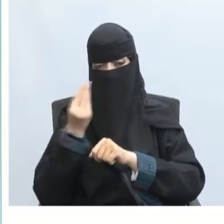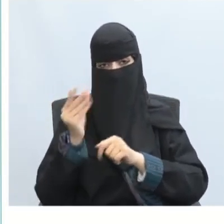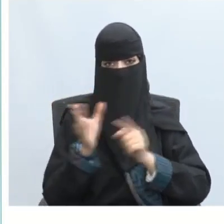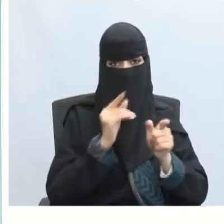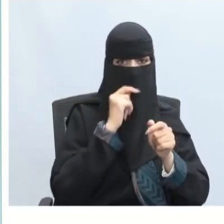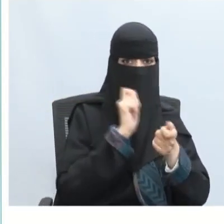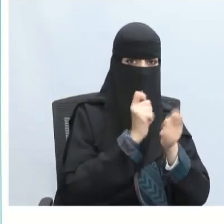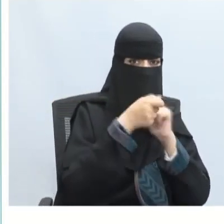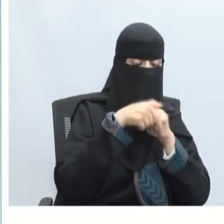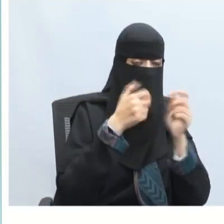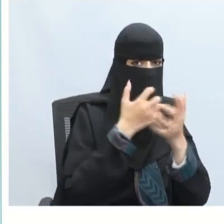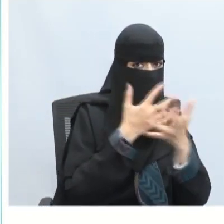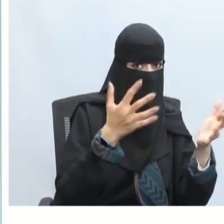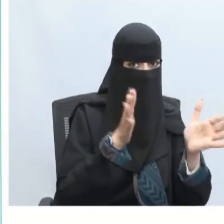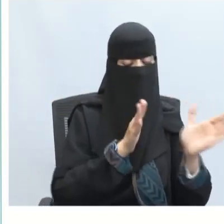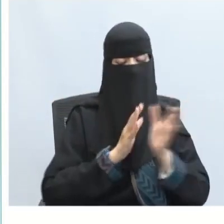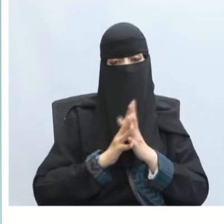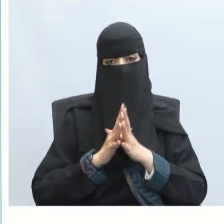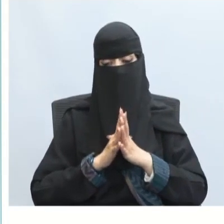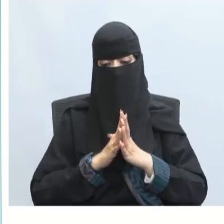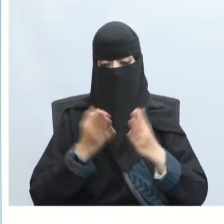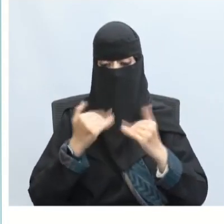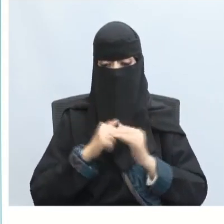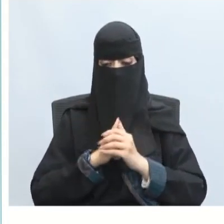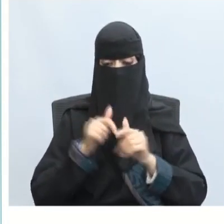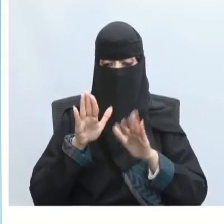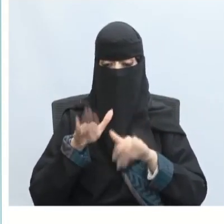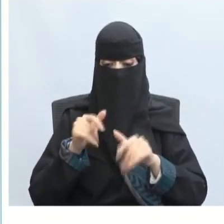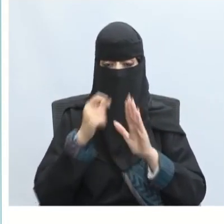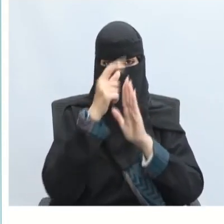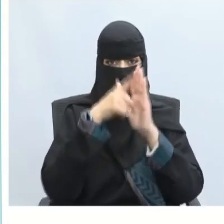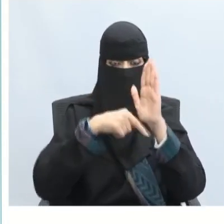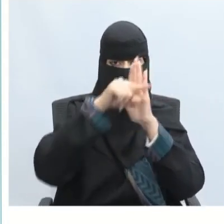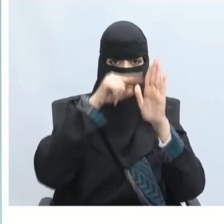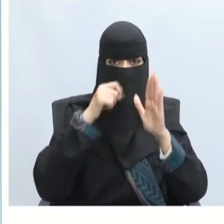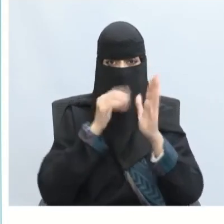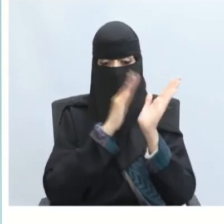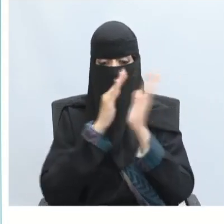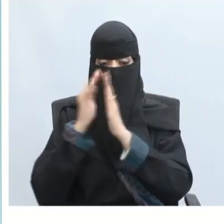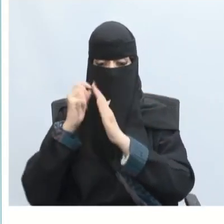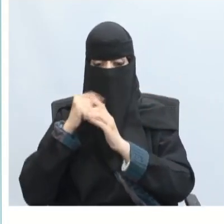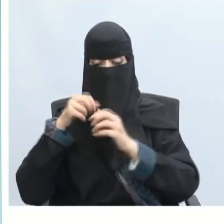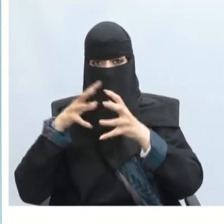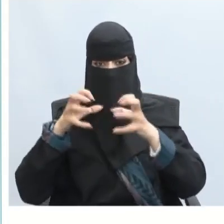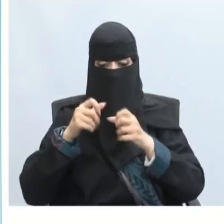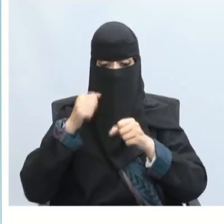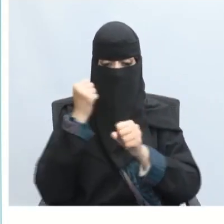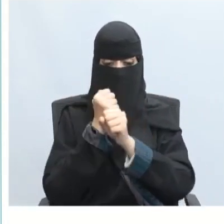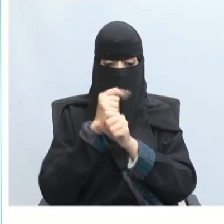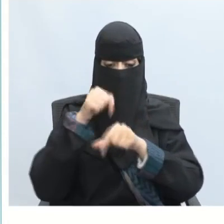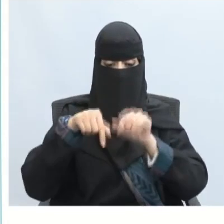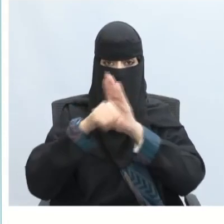جدا والتعديل في اللائح كثير وتتضمن اللائحه مواد